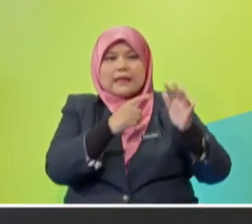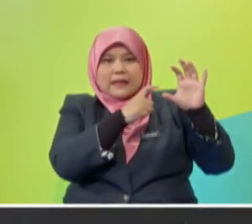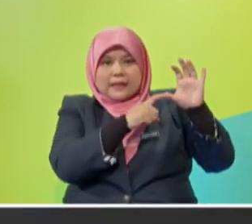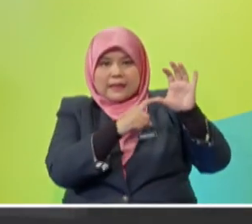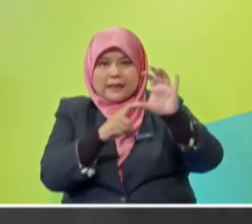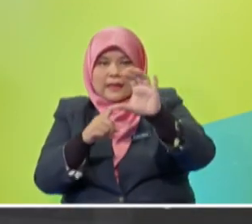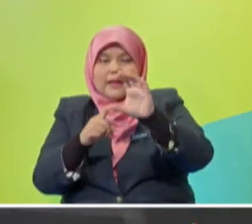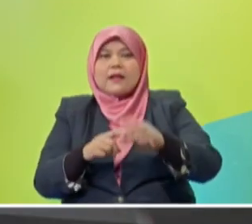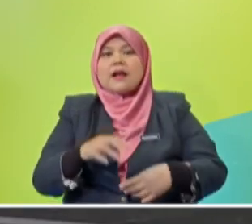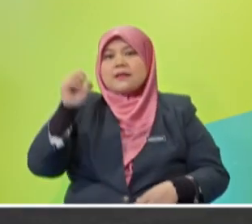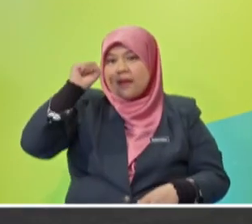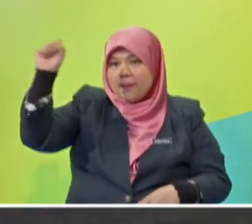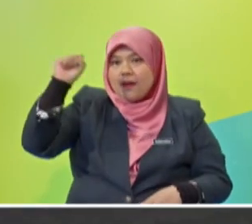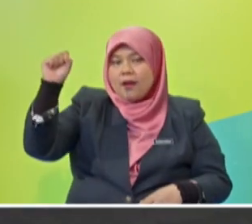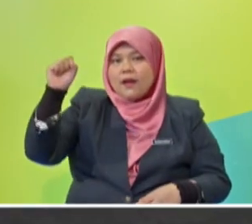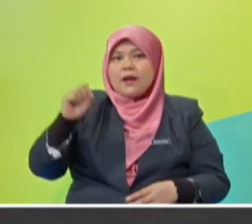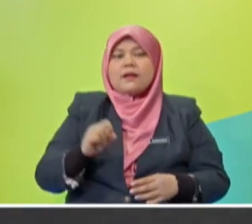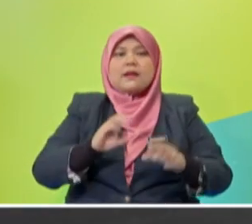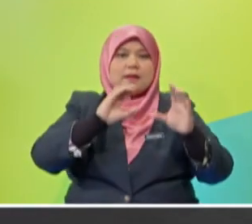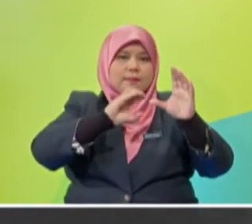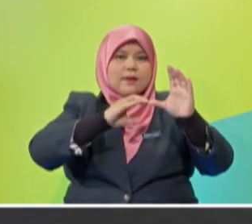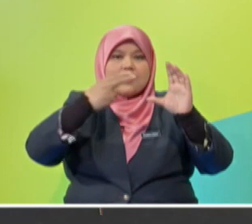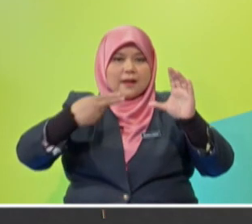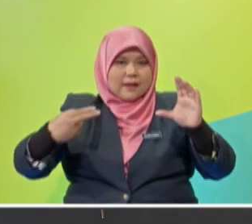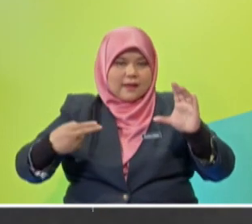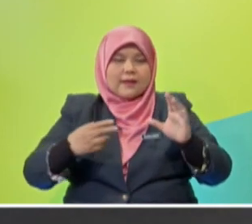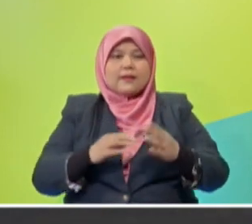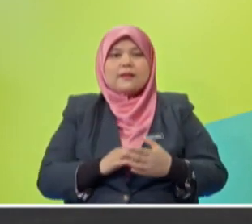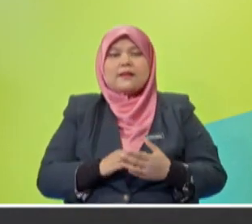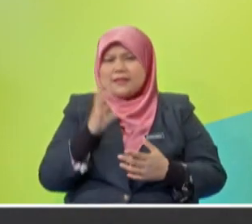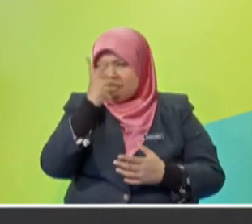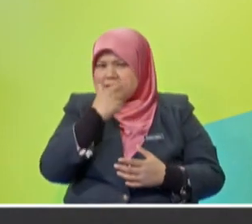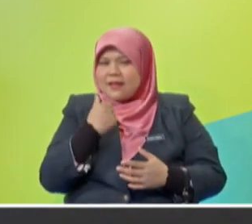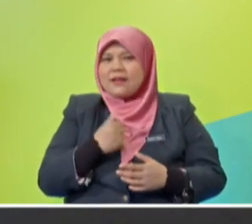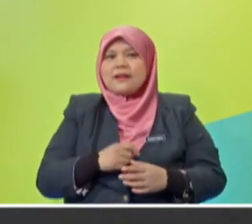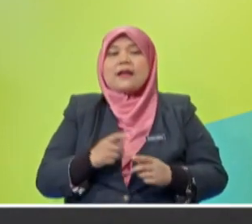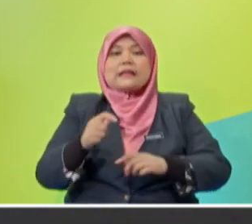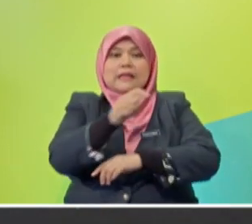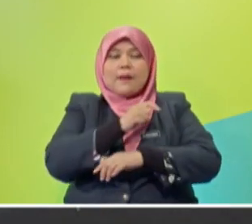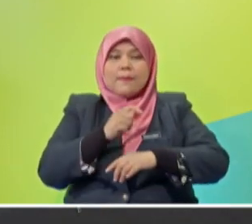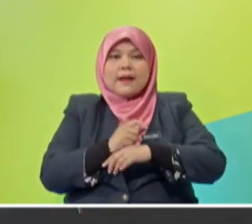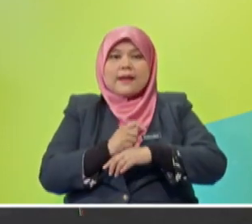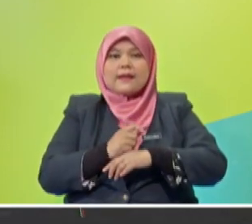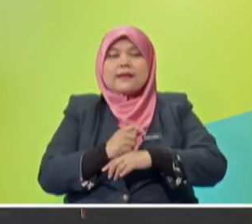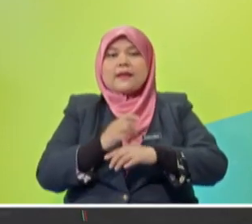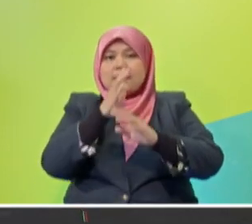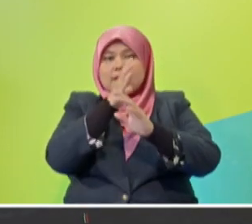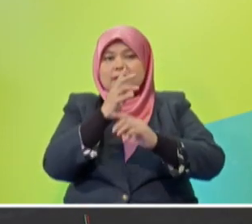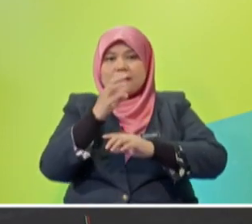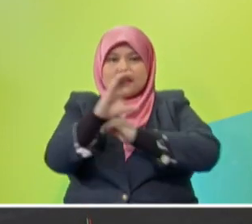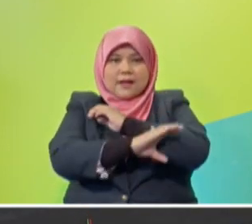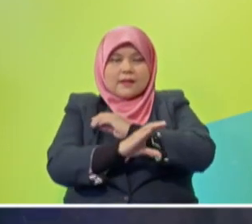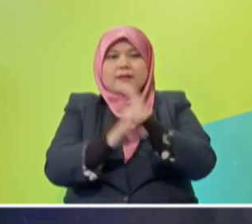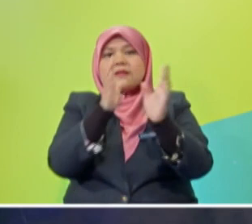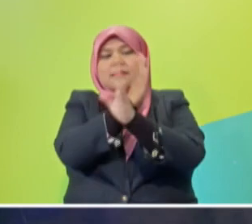Pulau Sipadan Sabah, okey. Cameron Highland Pahang memang cantik dan seterusnya Taman Negara Nias Sarawak. Okey, ini antara